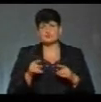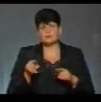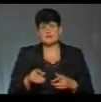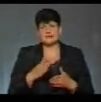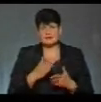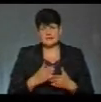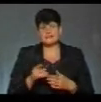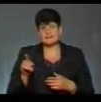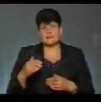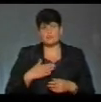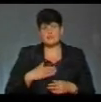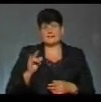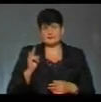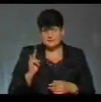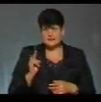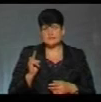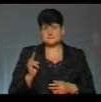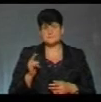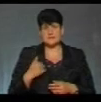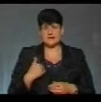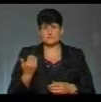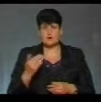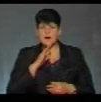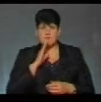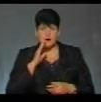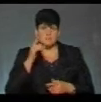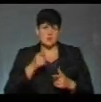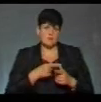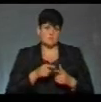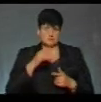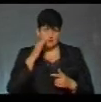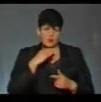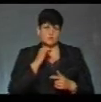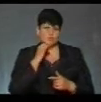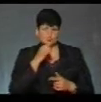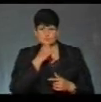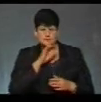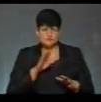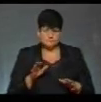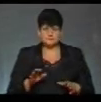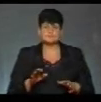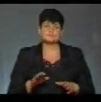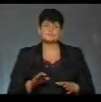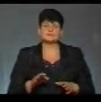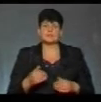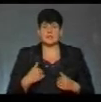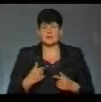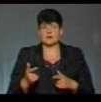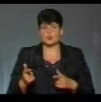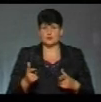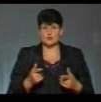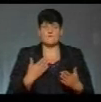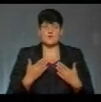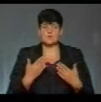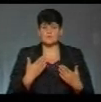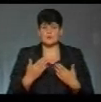є, ти моя дитина, і я твоя мама, чи я твій тато, бабуся, дідусь. Я готова